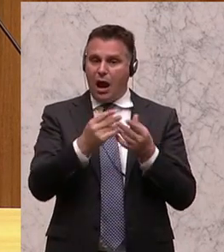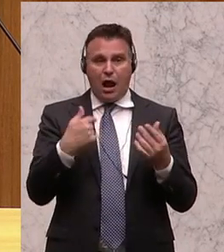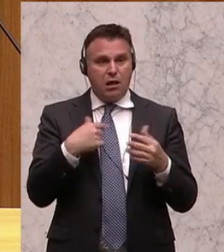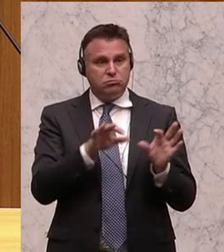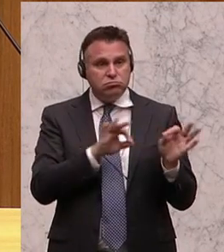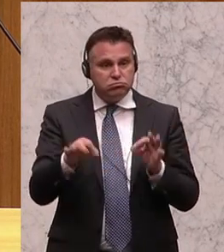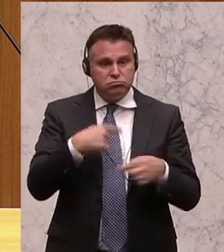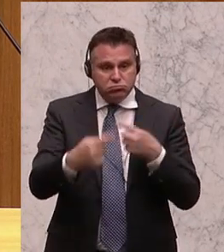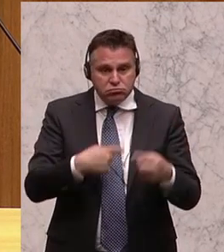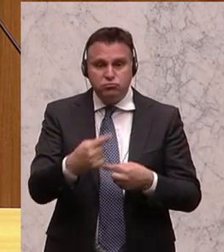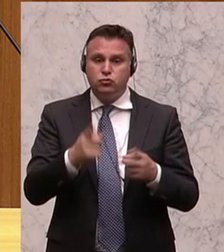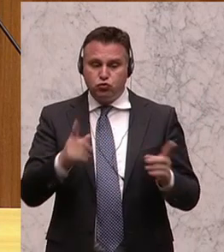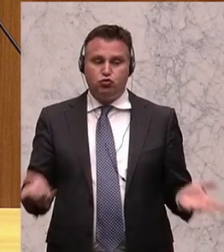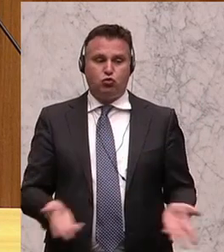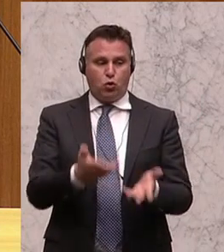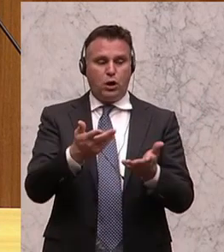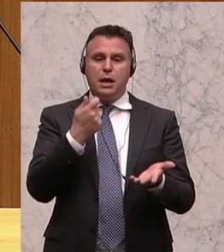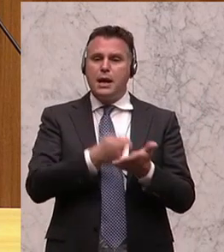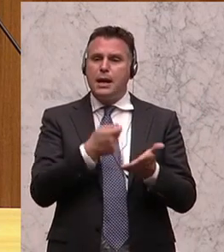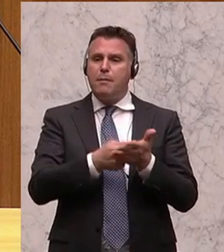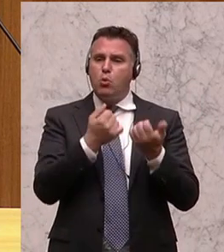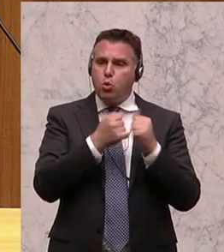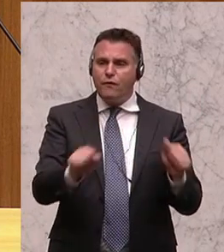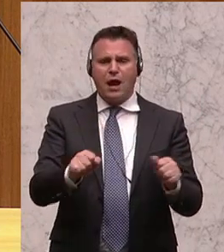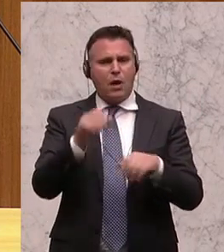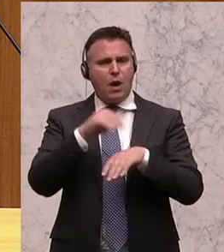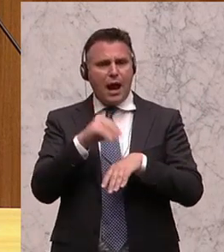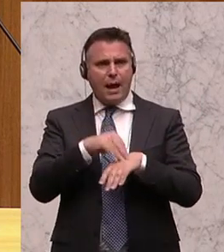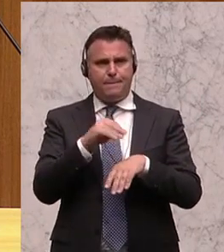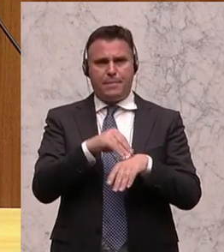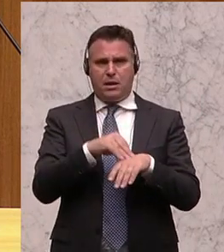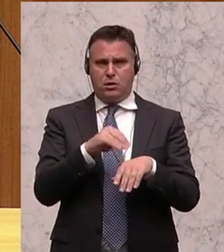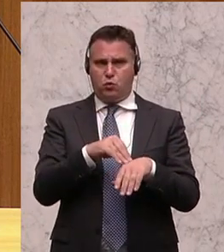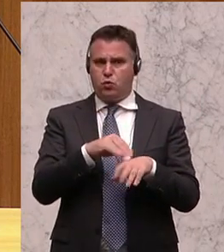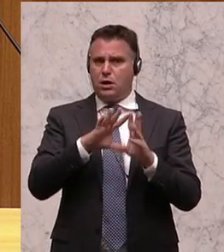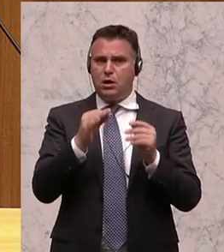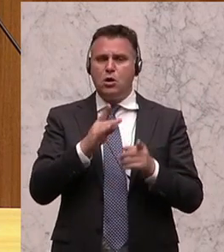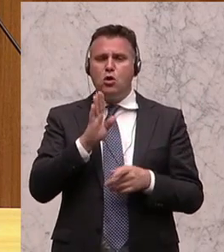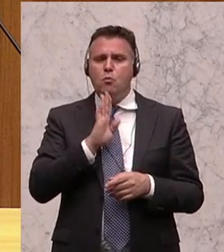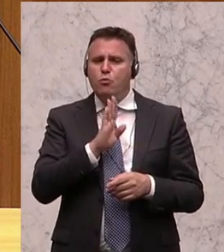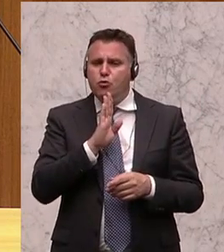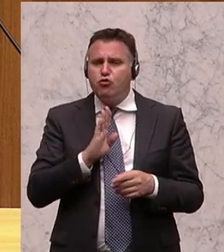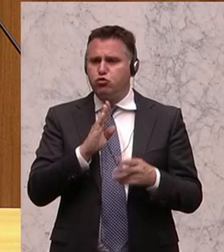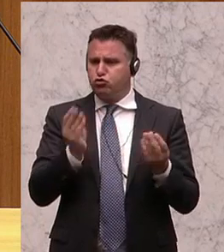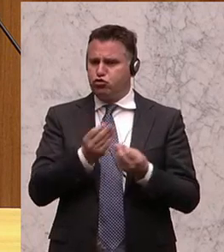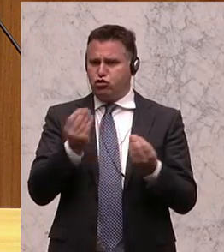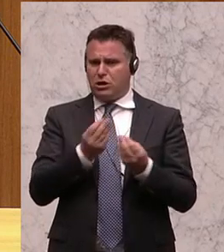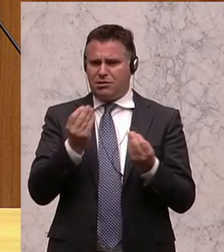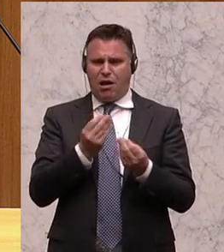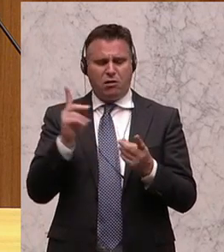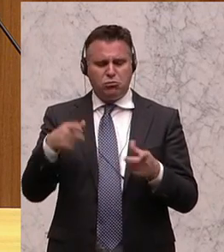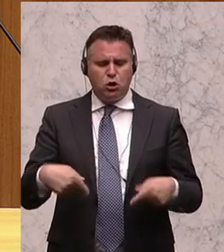haben, durchziehen können, von der Gebührenbefreiung bei der Anmeldung, von dem Vermeiden der ganzen Pfuschereibetriebe, deswegen der